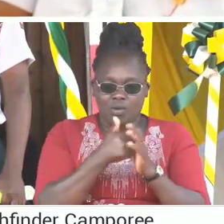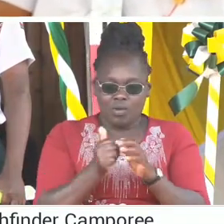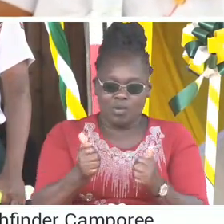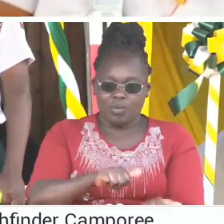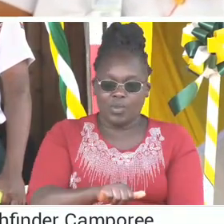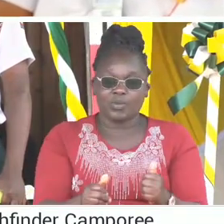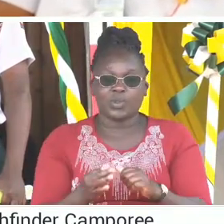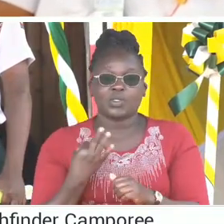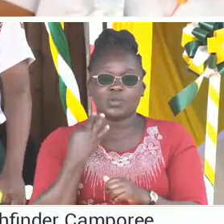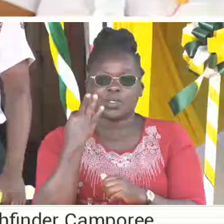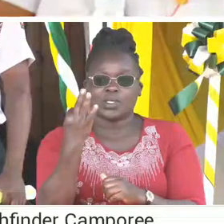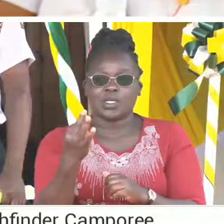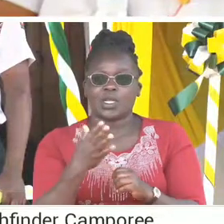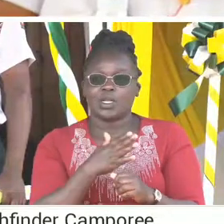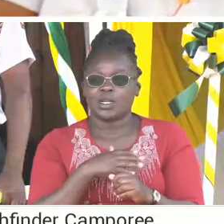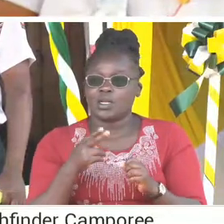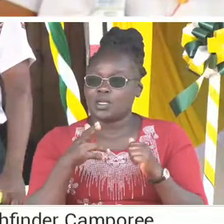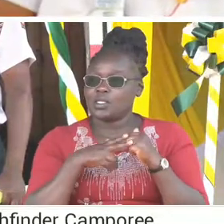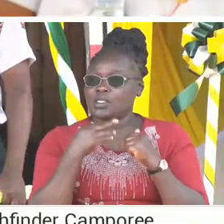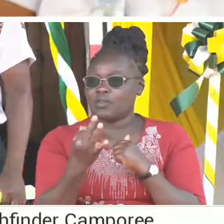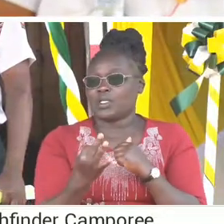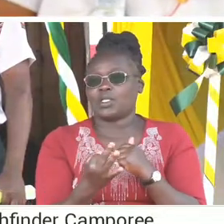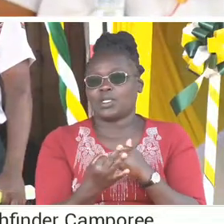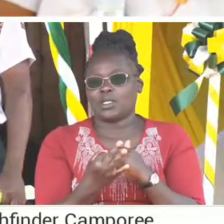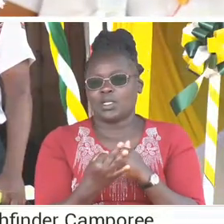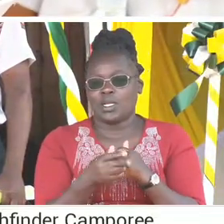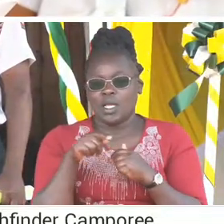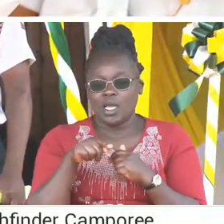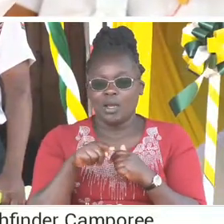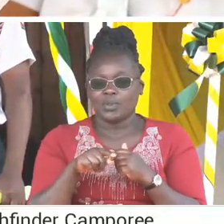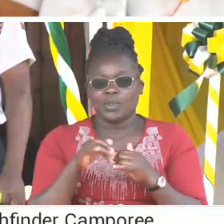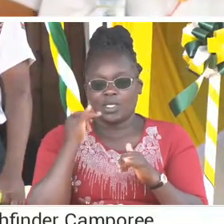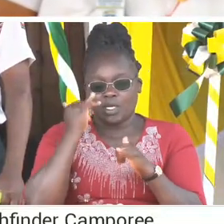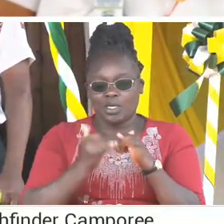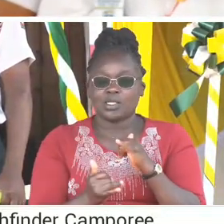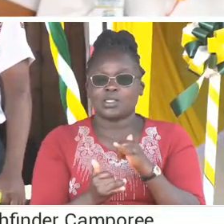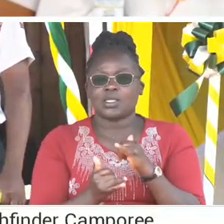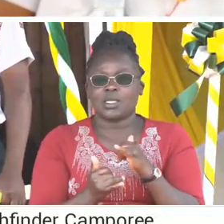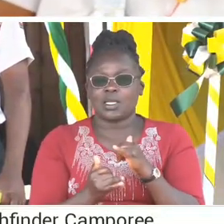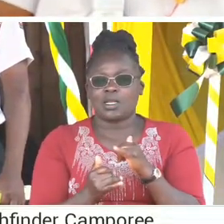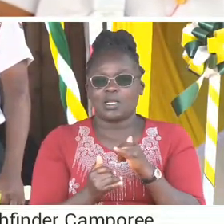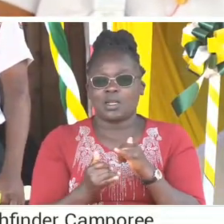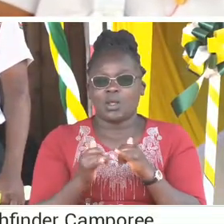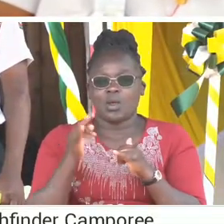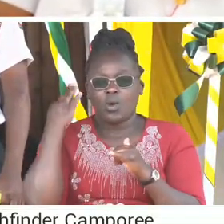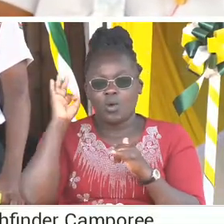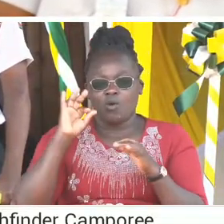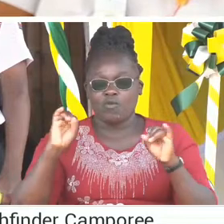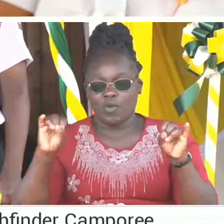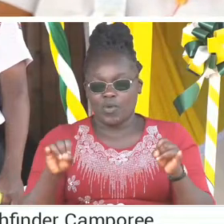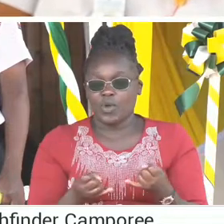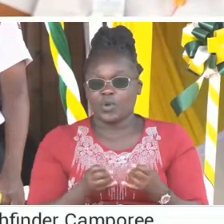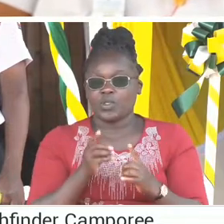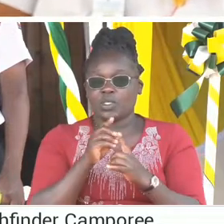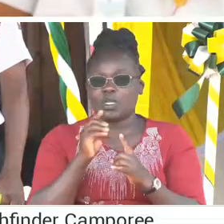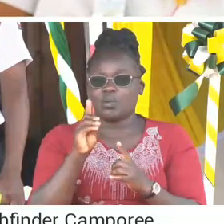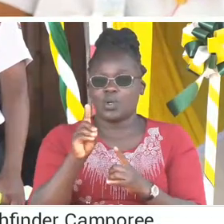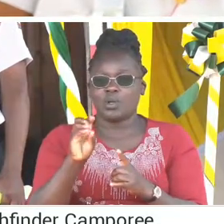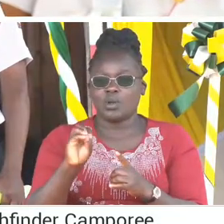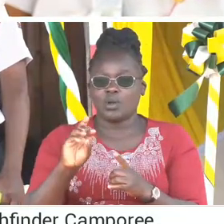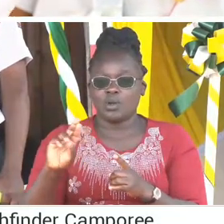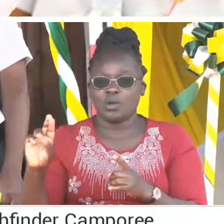373. Kufikia hapo natia kikomo kwenye habari zetu. Jina langu ni Doreen